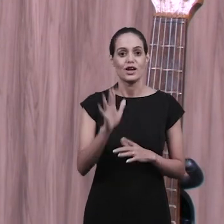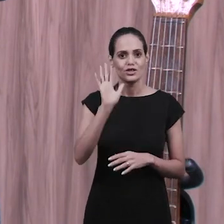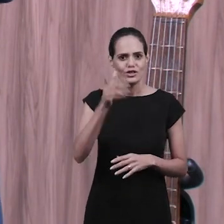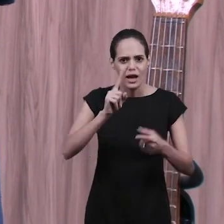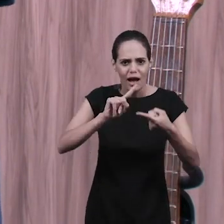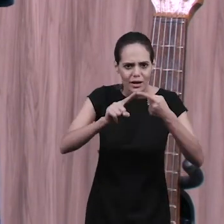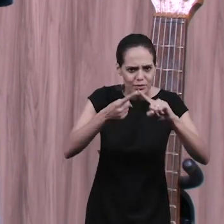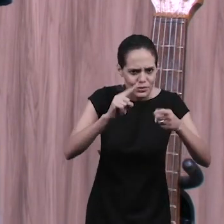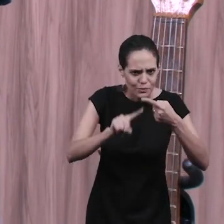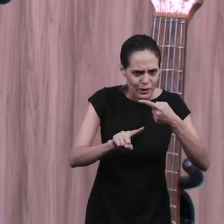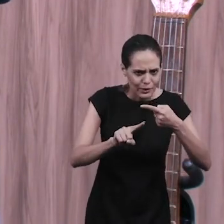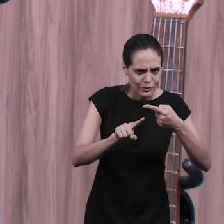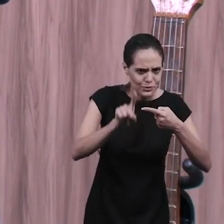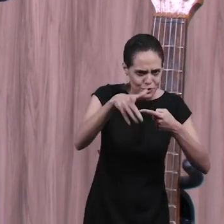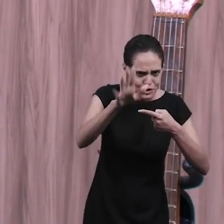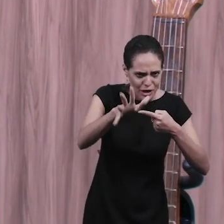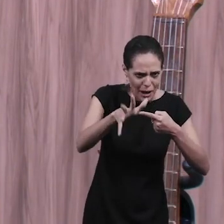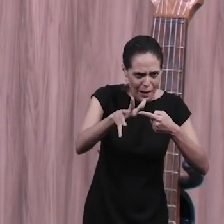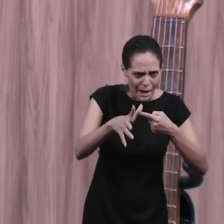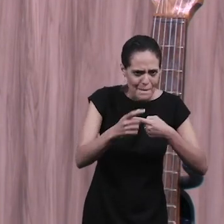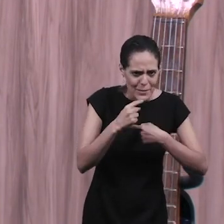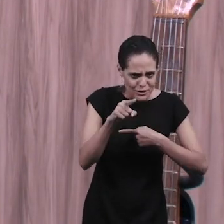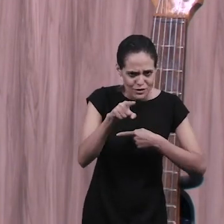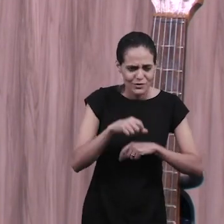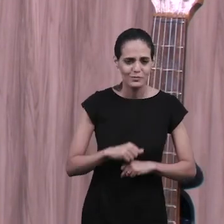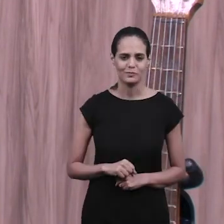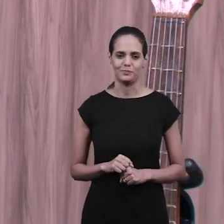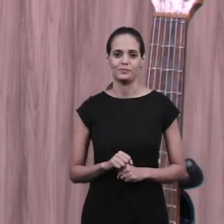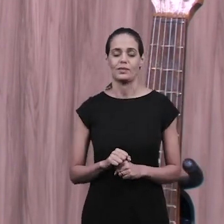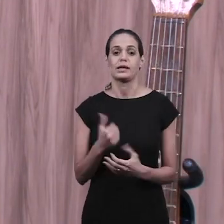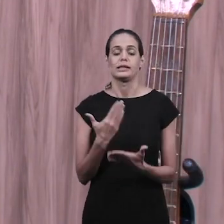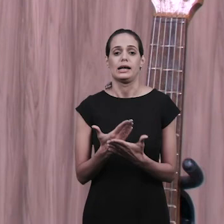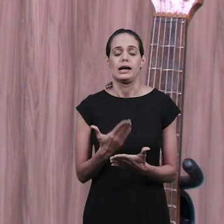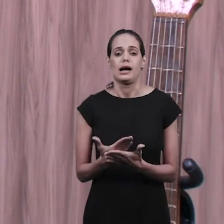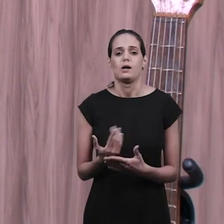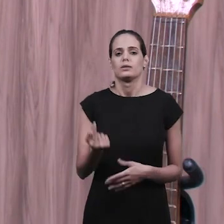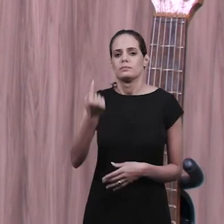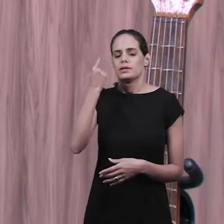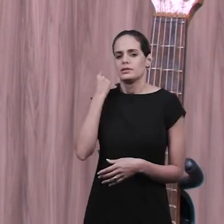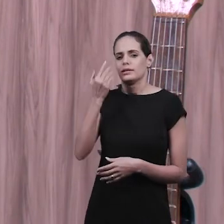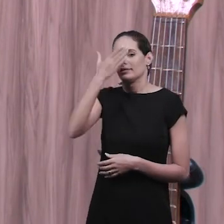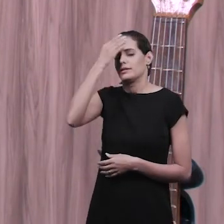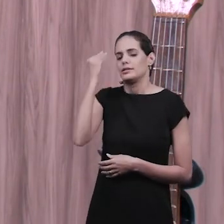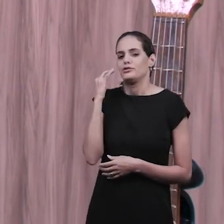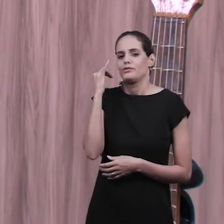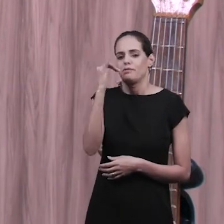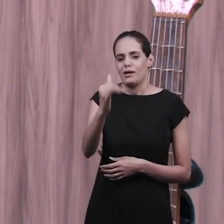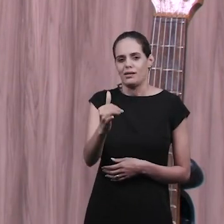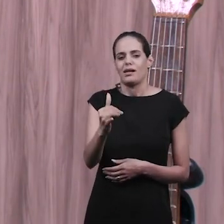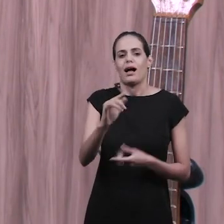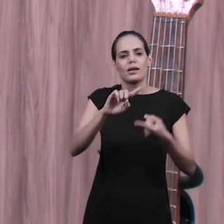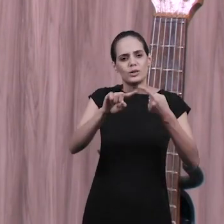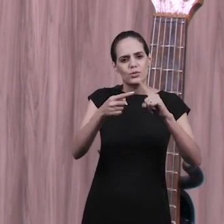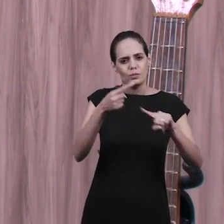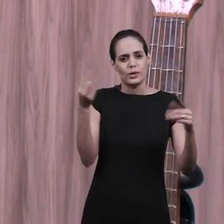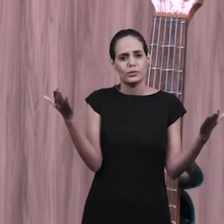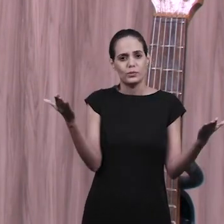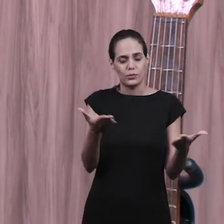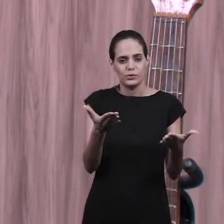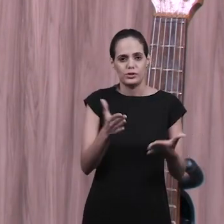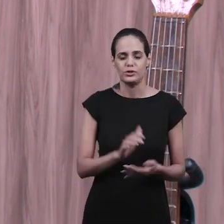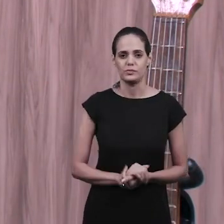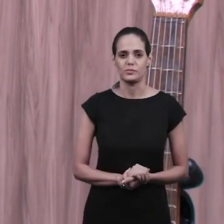Vous avez déjà vos instruments à côté? Dans l'étude précédente, j'ai oublié de dire lequel instrument serait